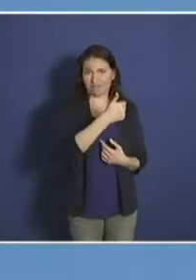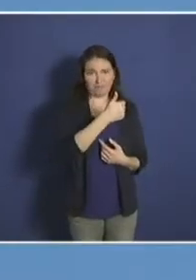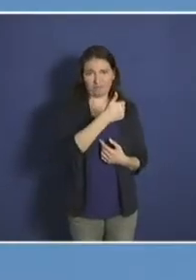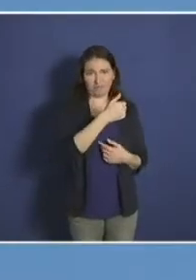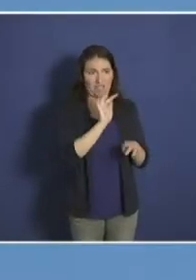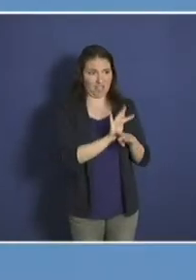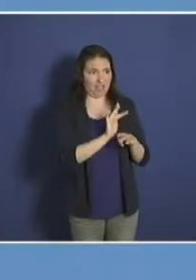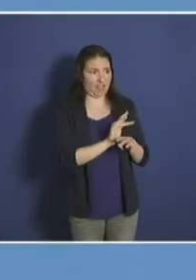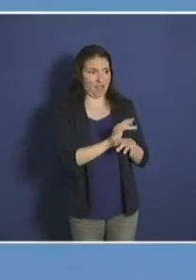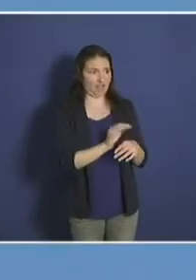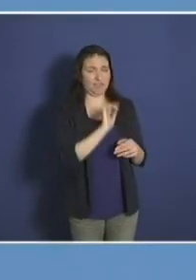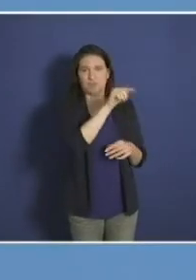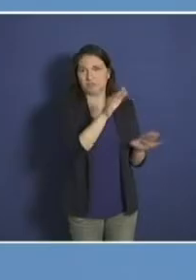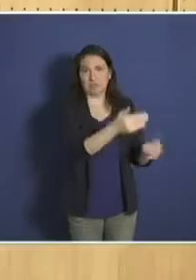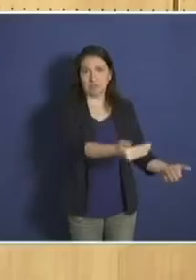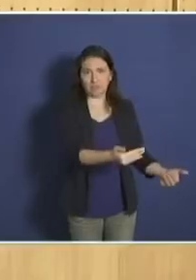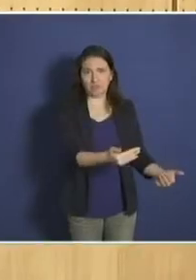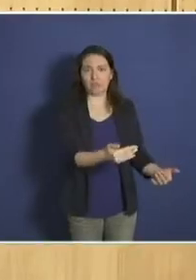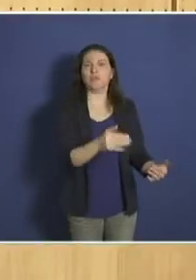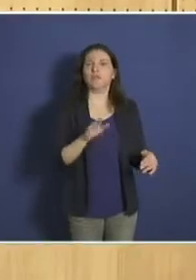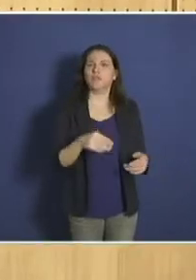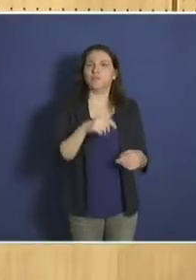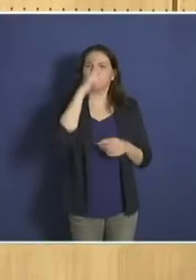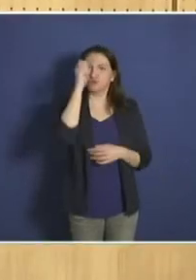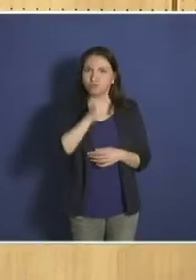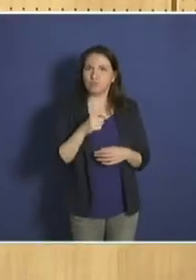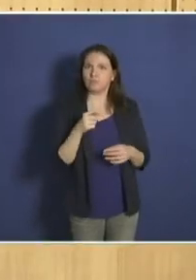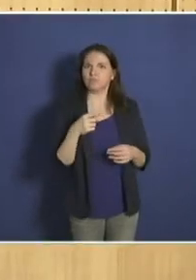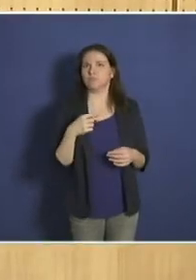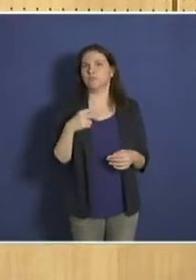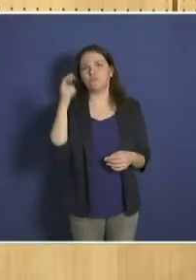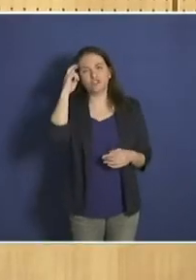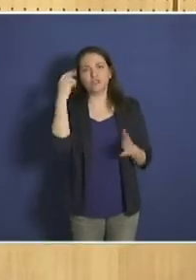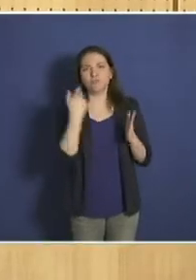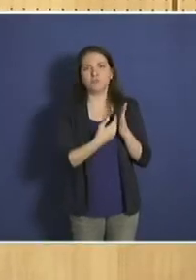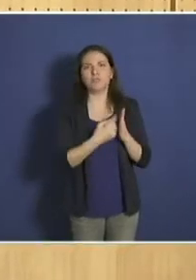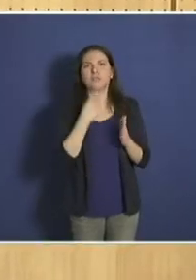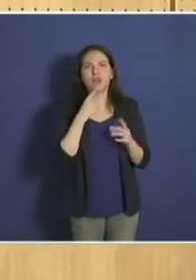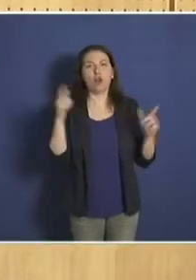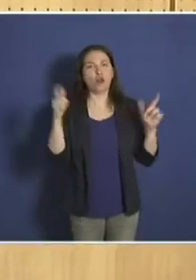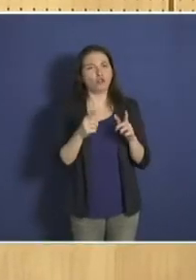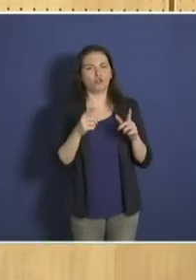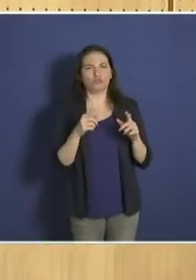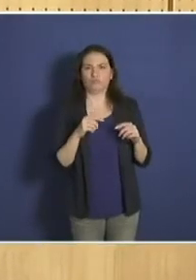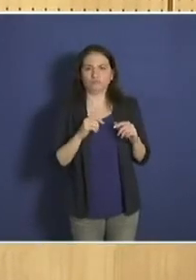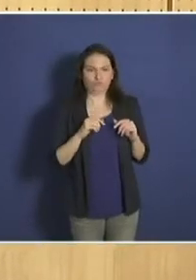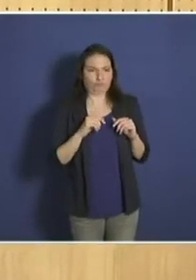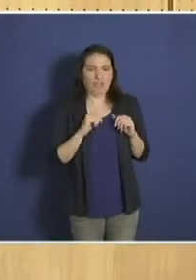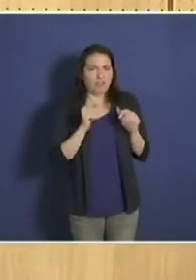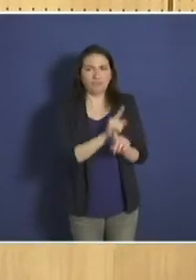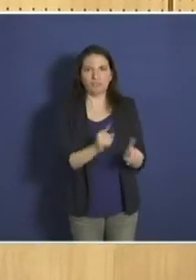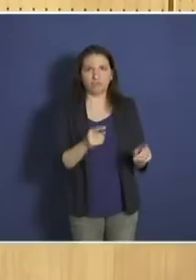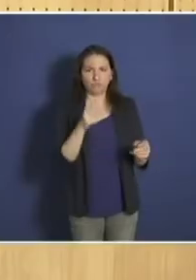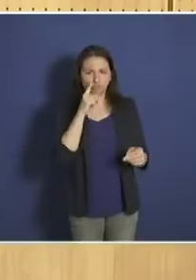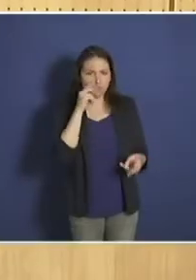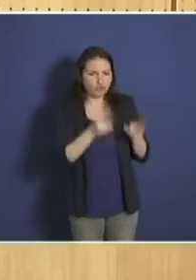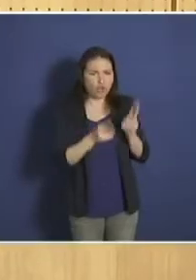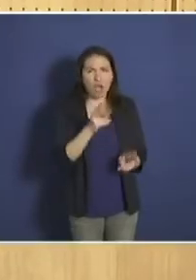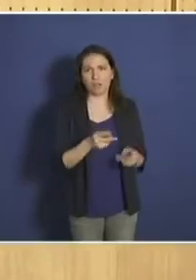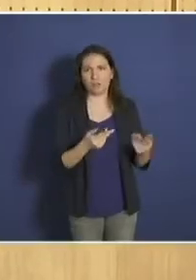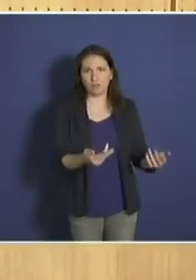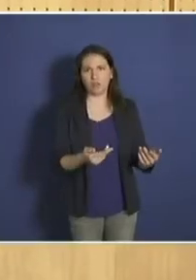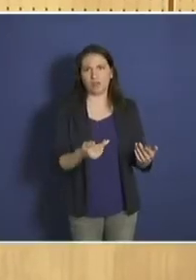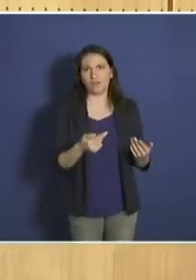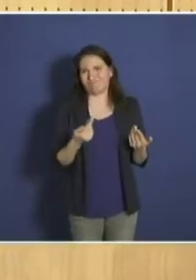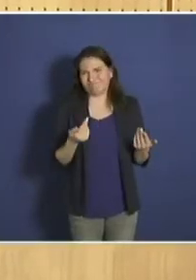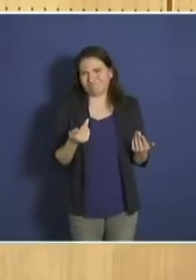gibt die Studie von Ioannidis, wissenschaftlich belegt, der sagt, Lockdown schadet, hilft nicht. Es gibt keine wissenschaftlich belegte, die die